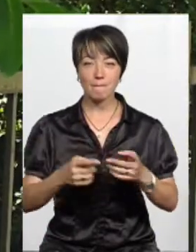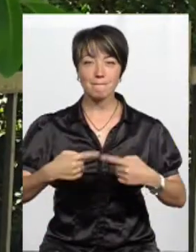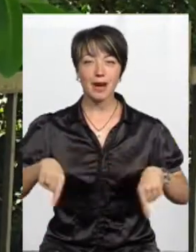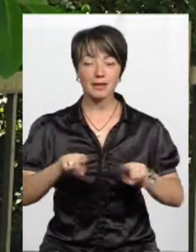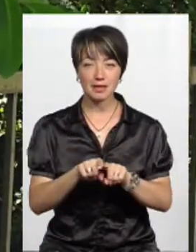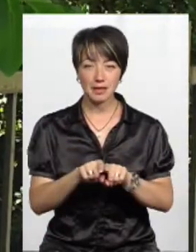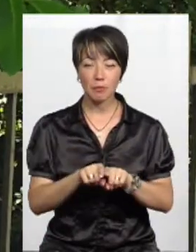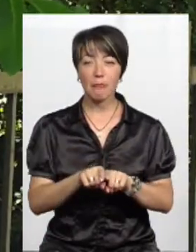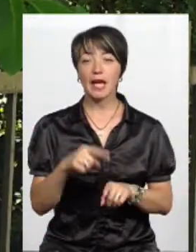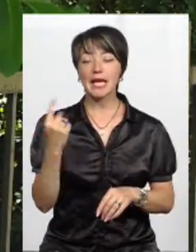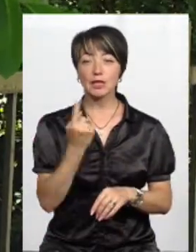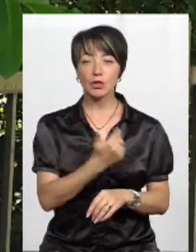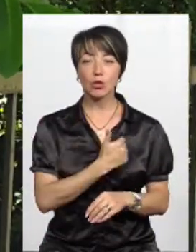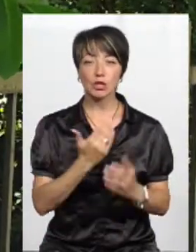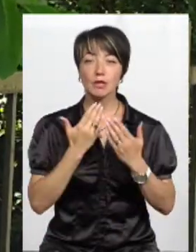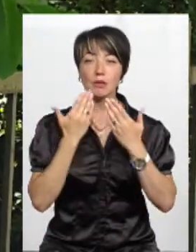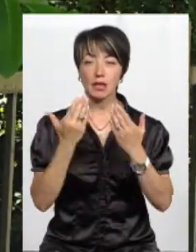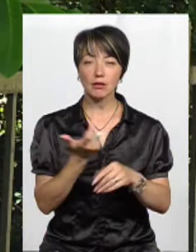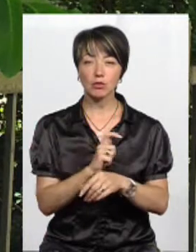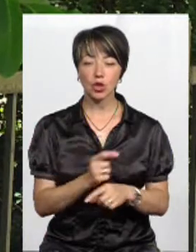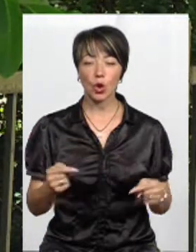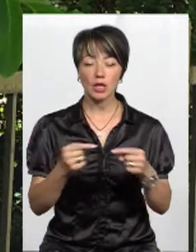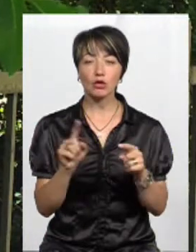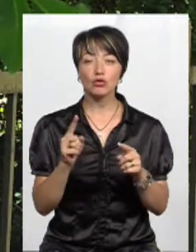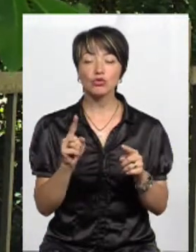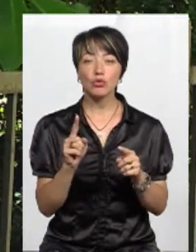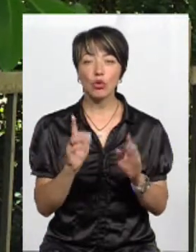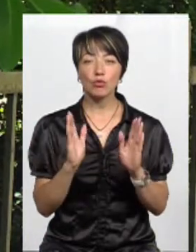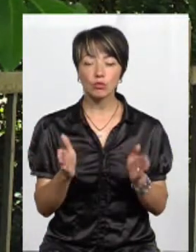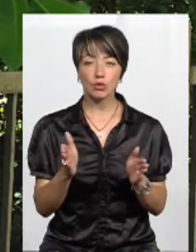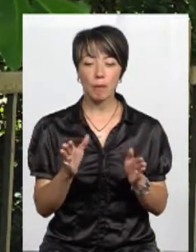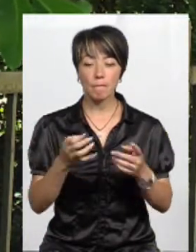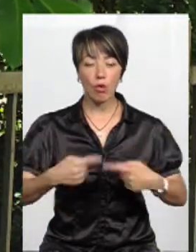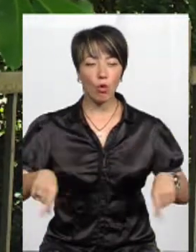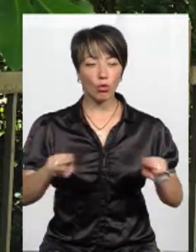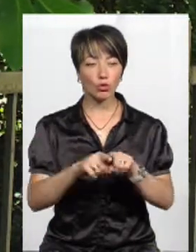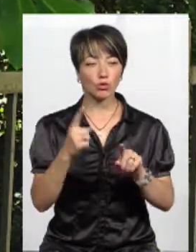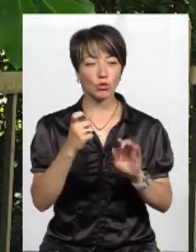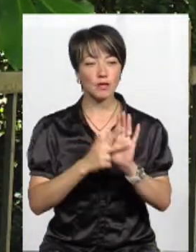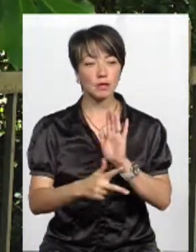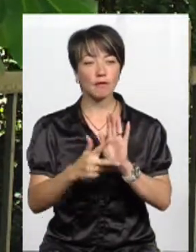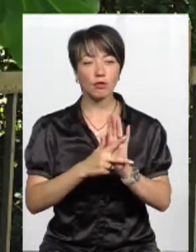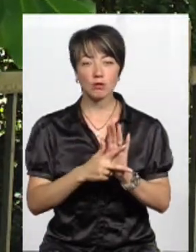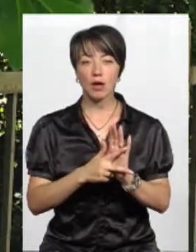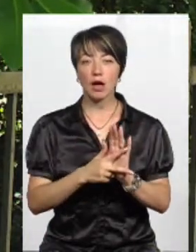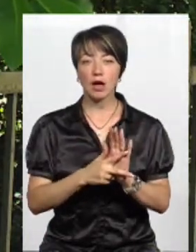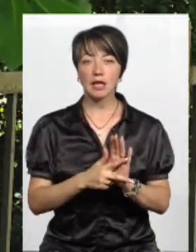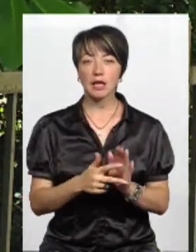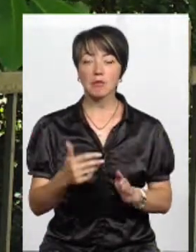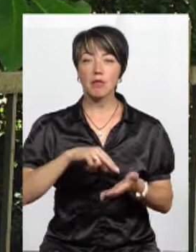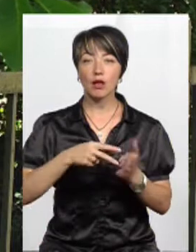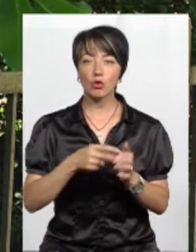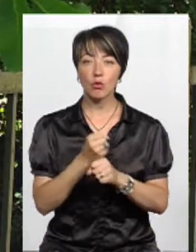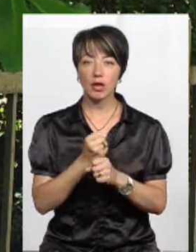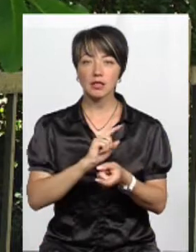партії. Єдине, що хочеться запитати більш конкретніше, що саме по округу 188-му, якому він балотується, він збирається робити,